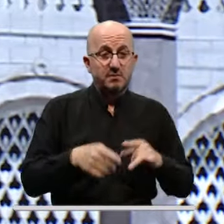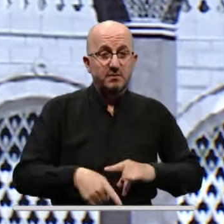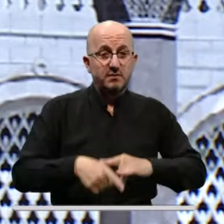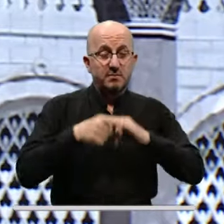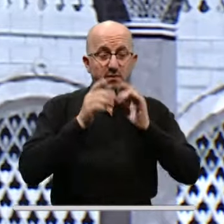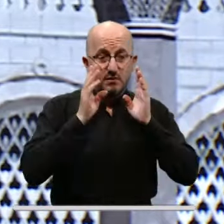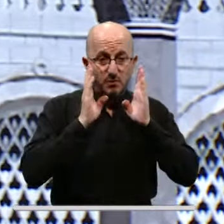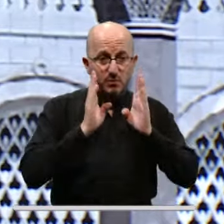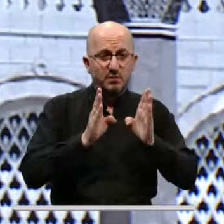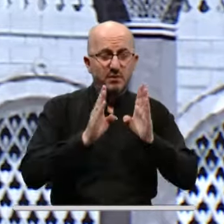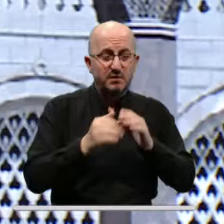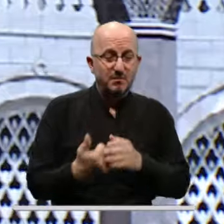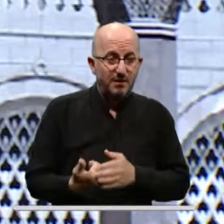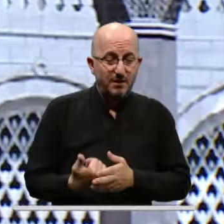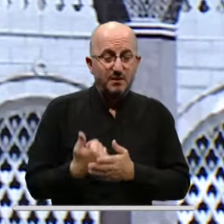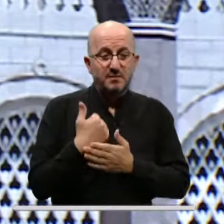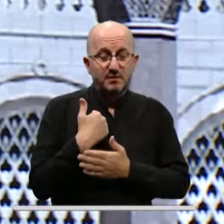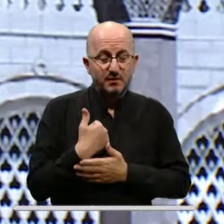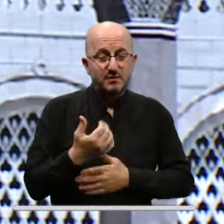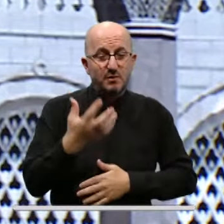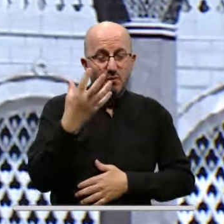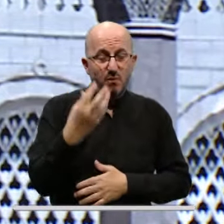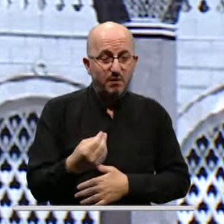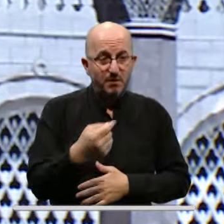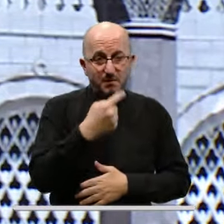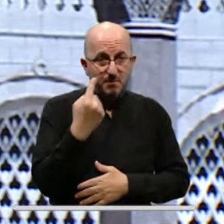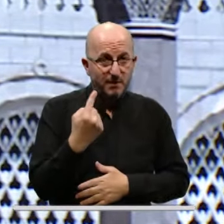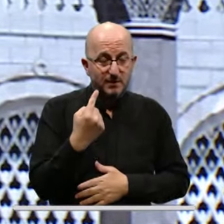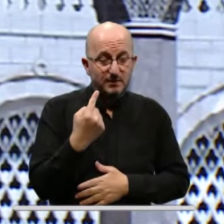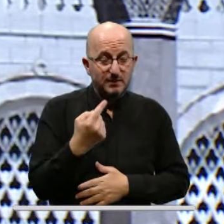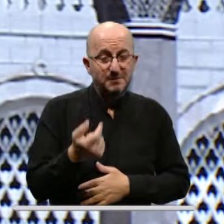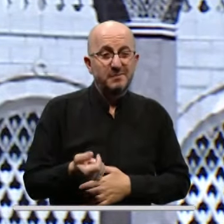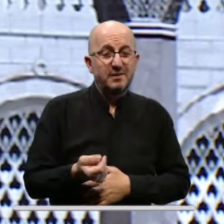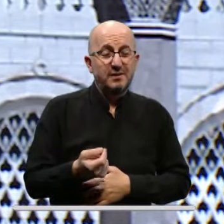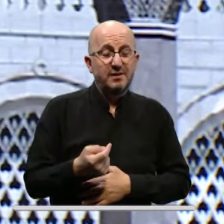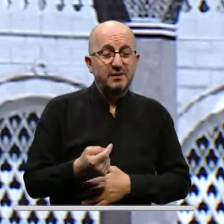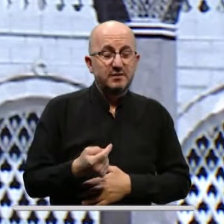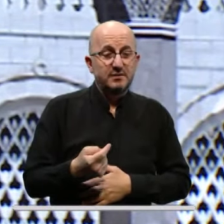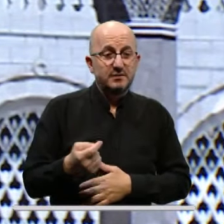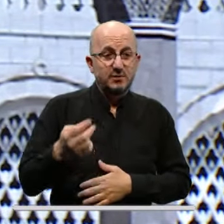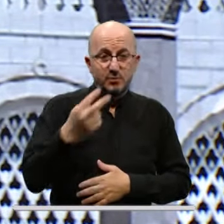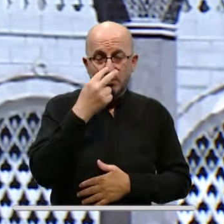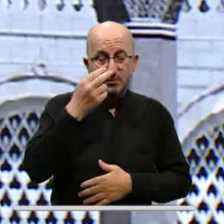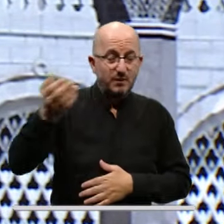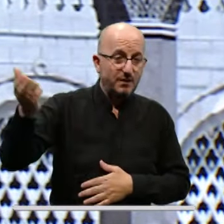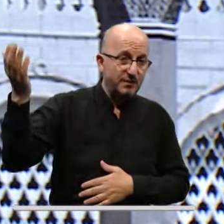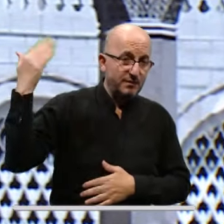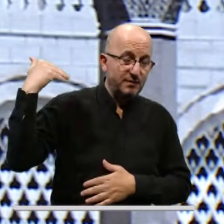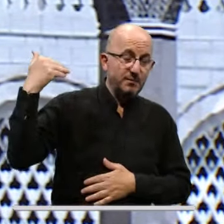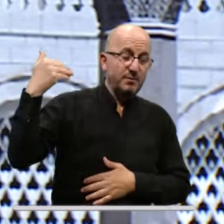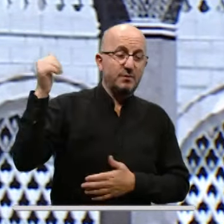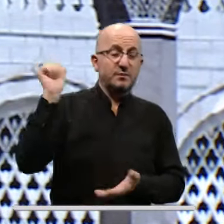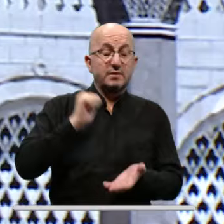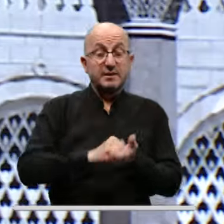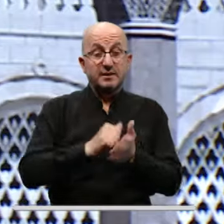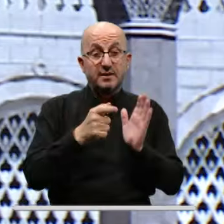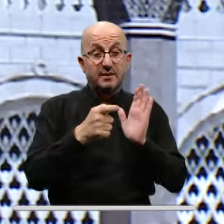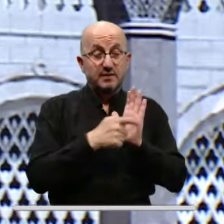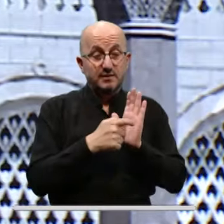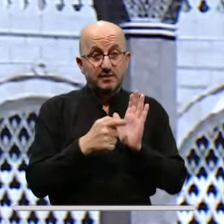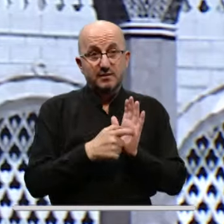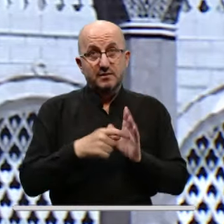yönelip abdestli olarak, belki bu biraz göz ardı edilebiliyor. Hocam secde ayetini, tilavet